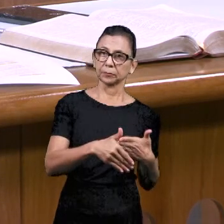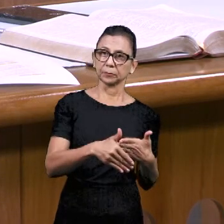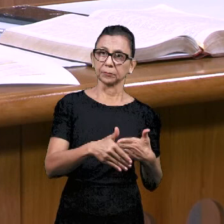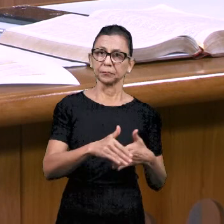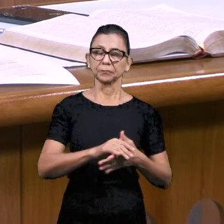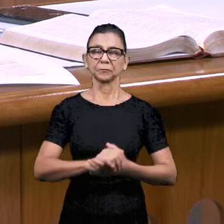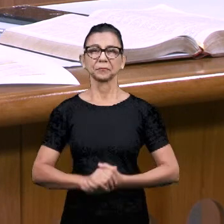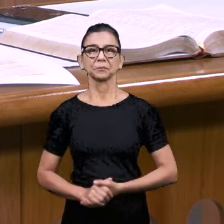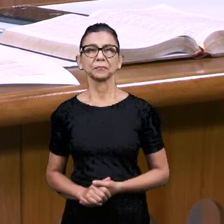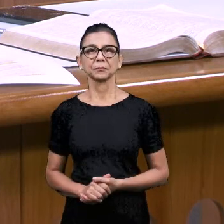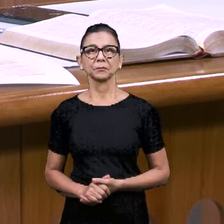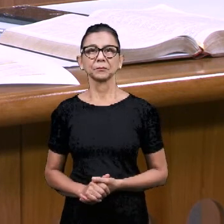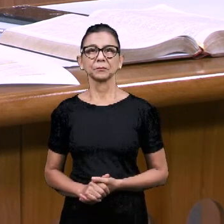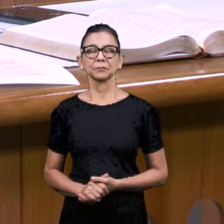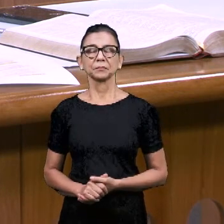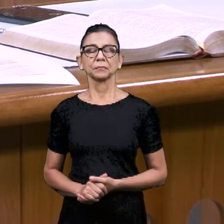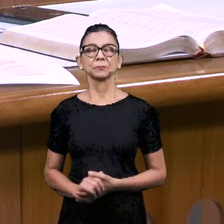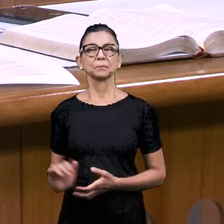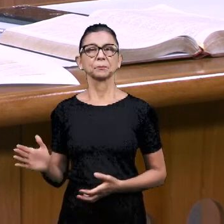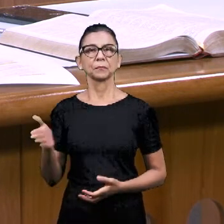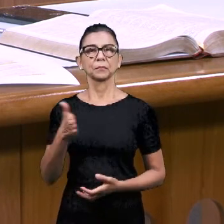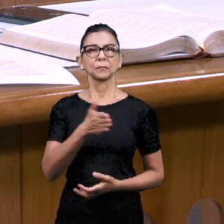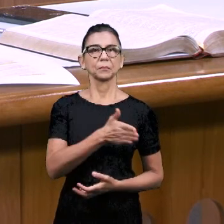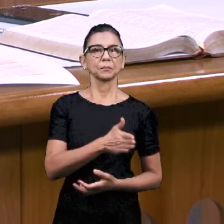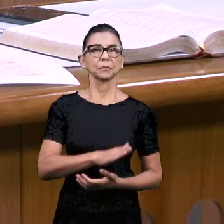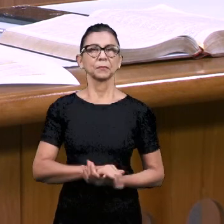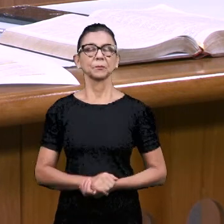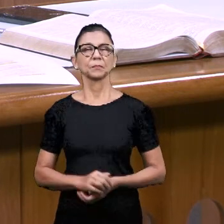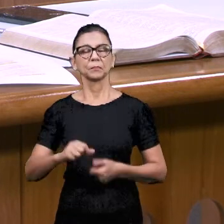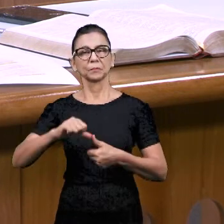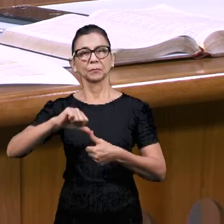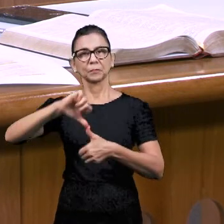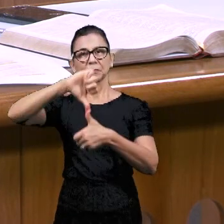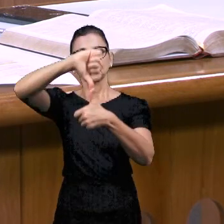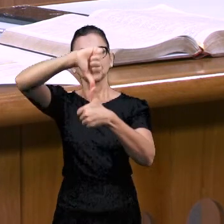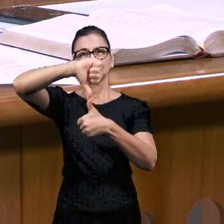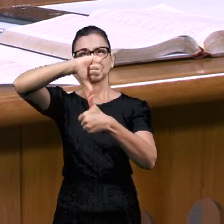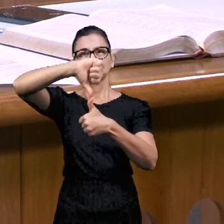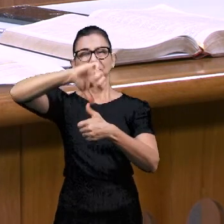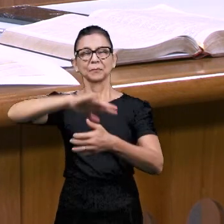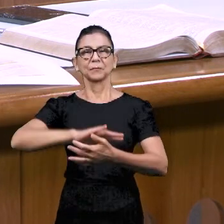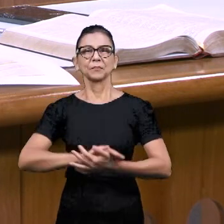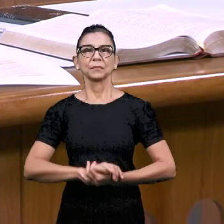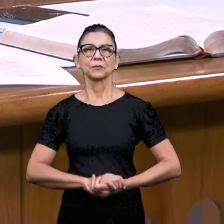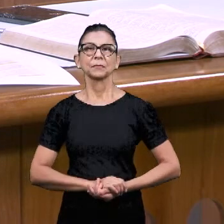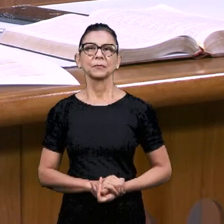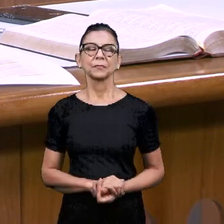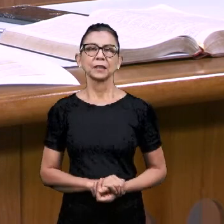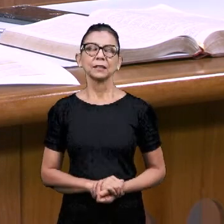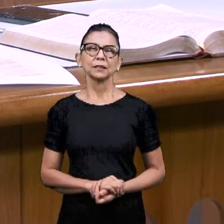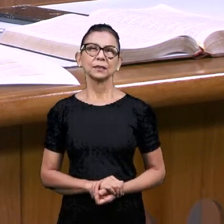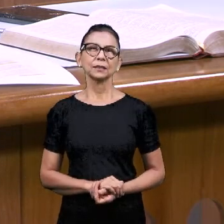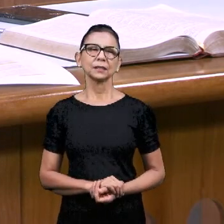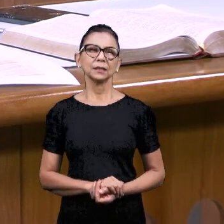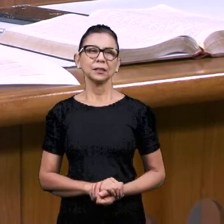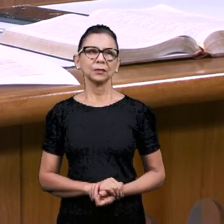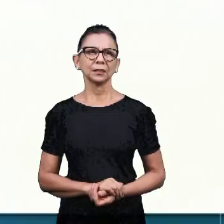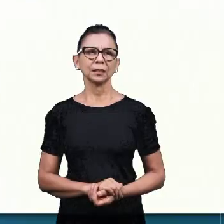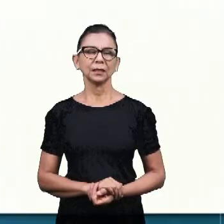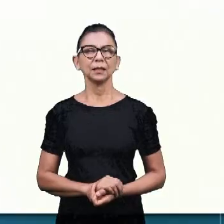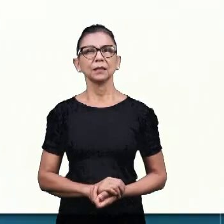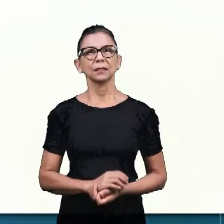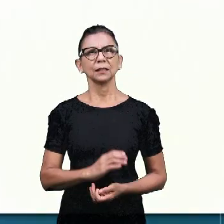voir une confirmation merveilleuse. Cette dernière question qui vient de l'Amérique centrale, l'église du Costa Rica. Là, notre sœur Ana